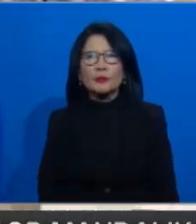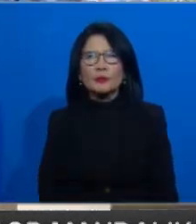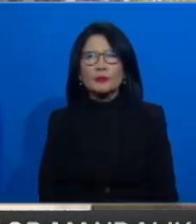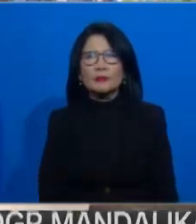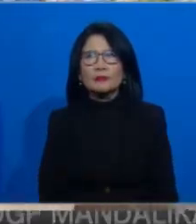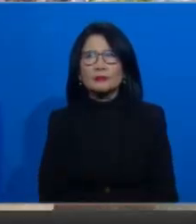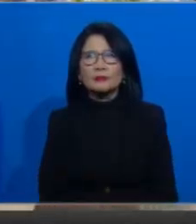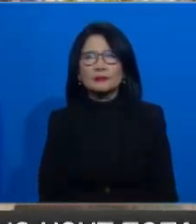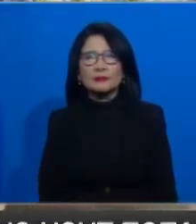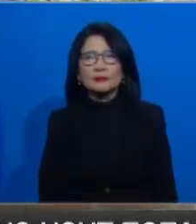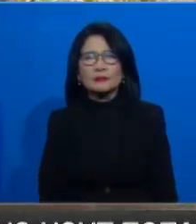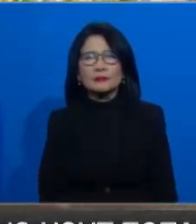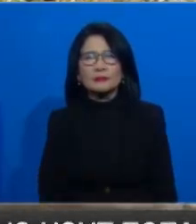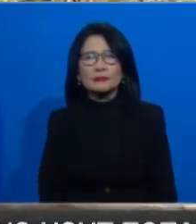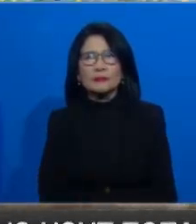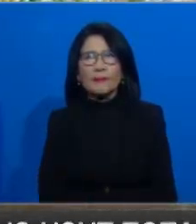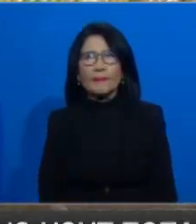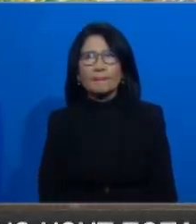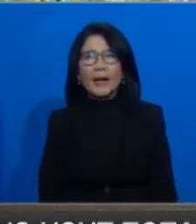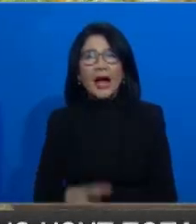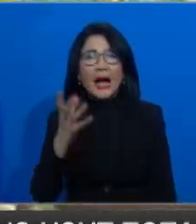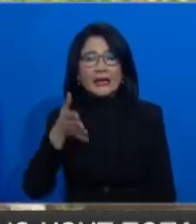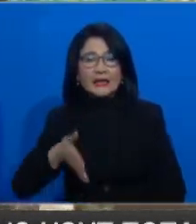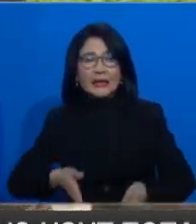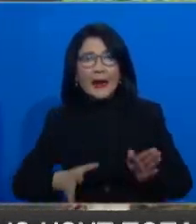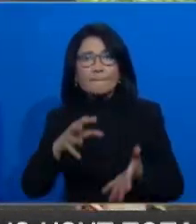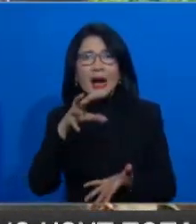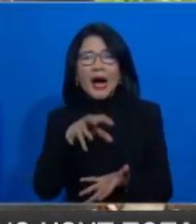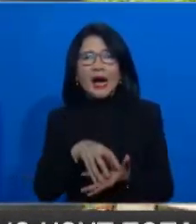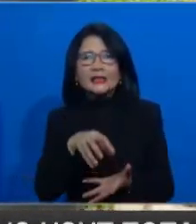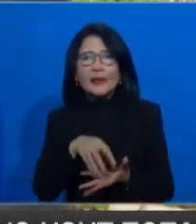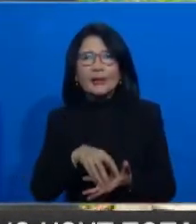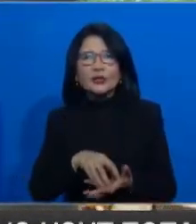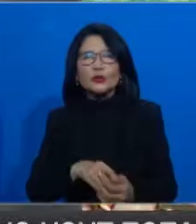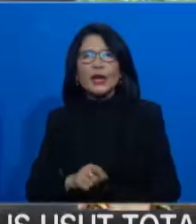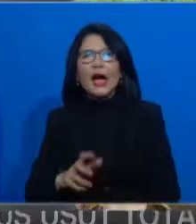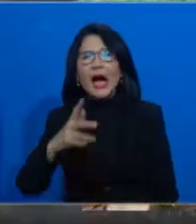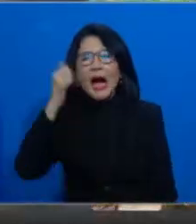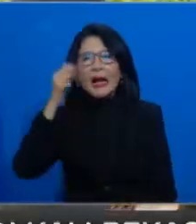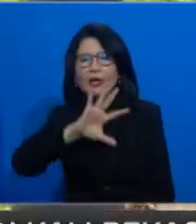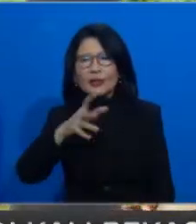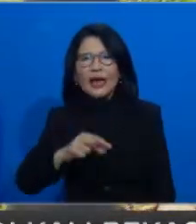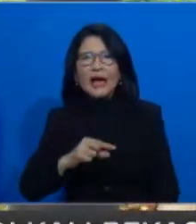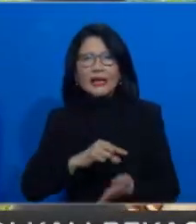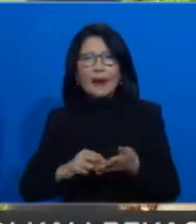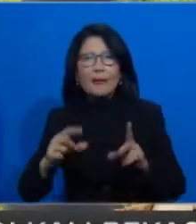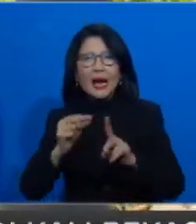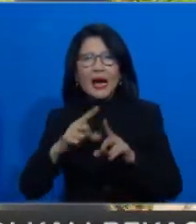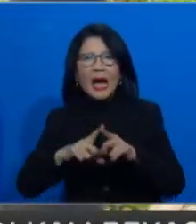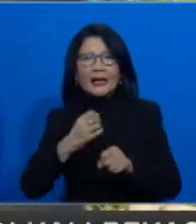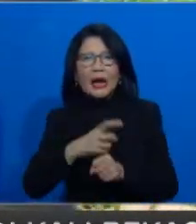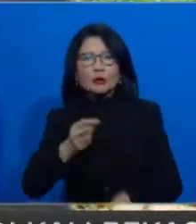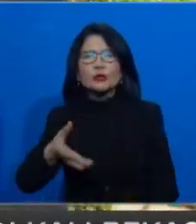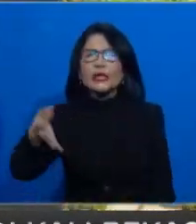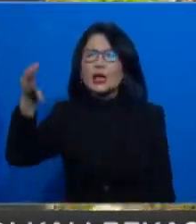Ya, merujuk kepada buku toponimi Susur Galur Nama Tempat di Jawa Barat karya T. Batiar, seorang ahli geografi menyebutkan nama Dago ini sudah mulai ada sejak zaman